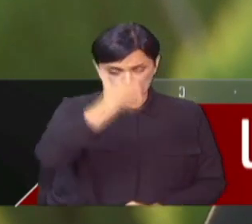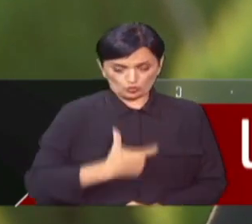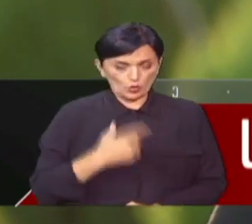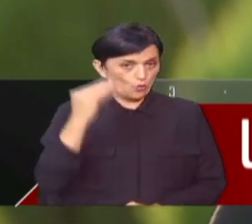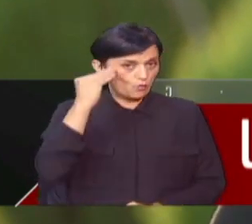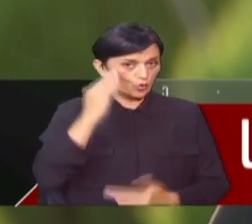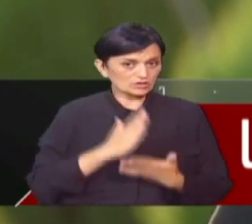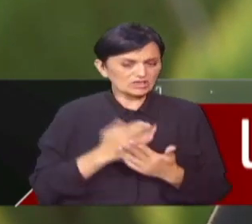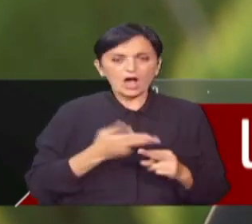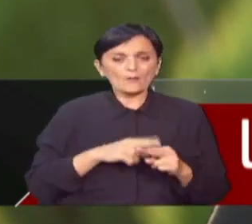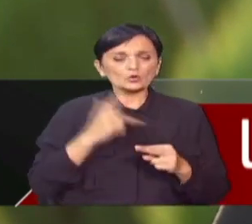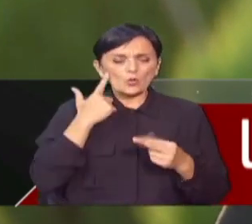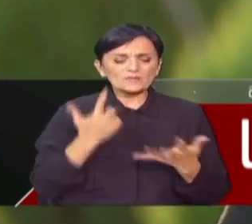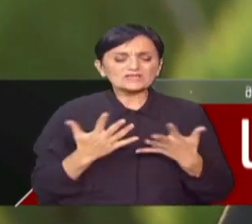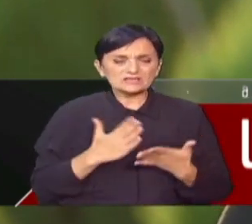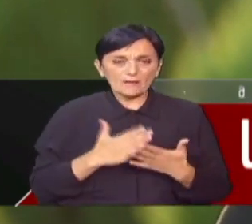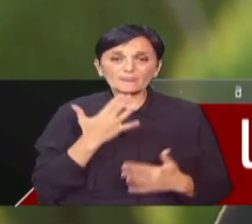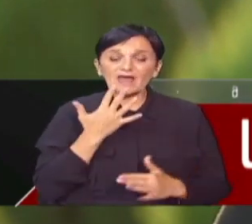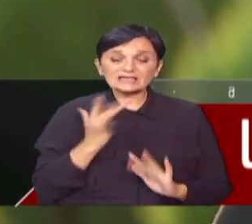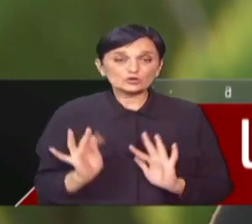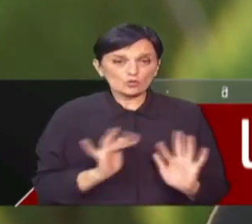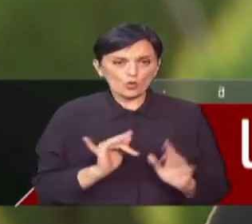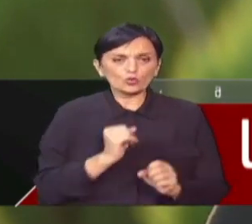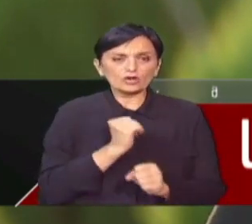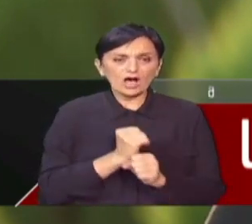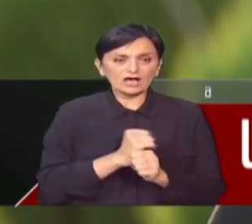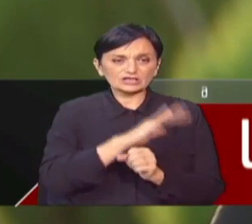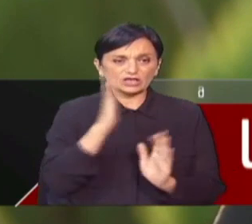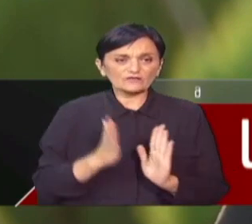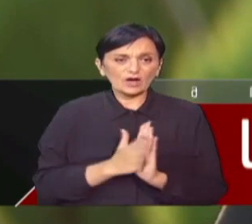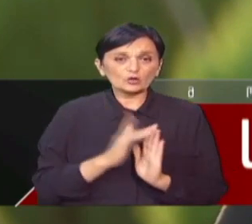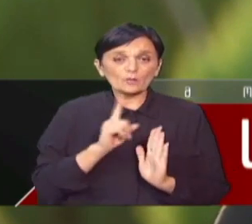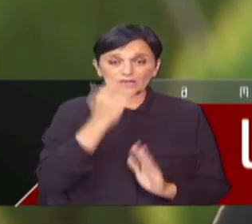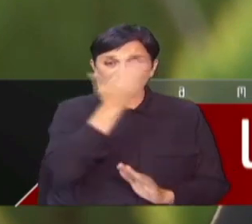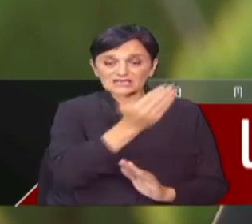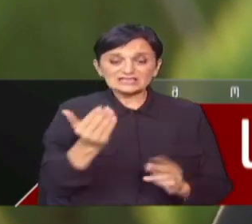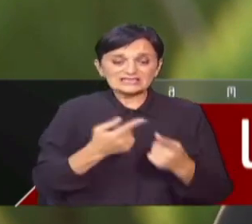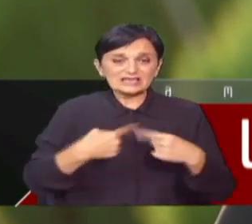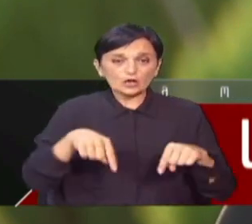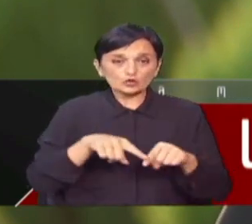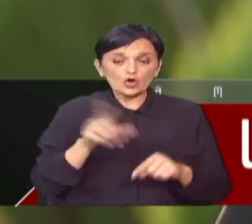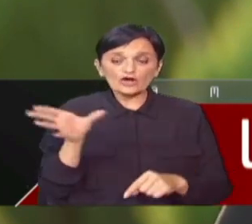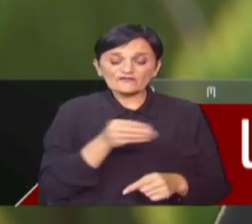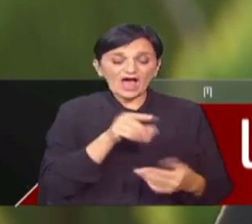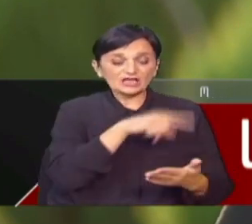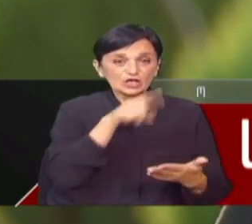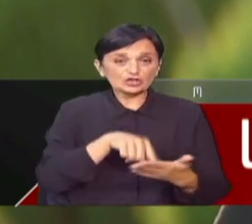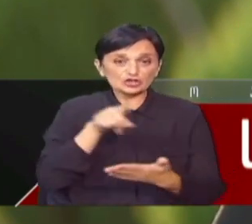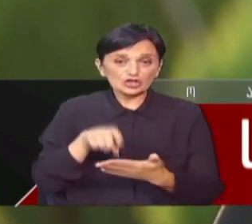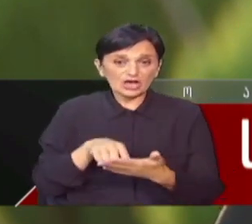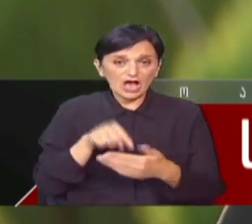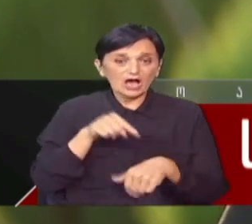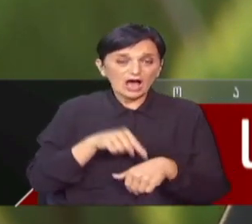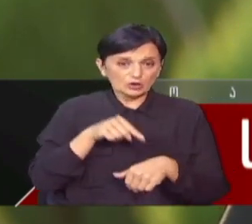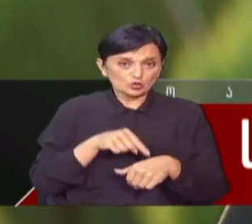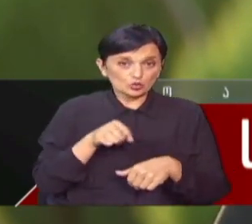მოსაზრება. ამიტომ ცხადია, ნაციონალური მოძრაობა გააკეთებს ყველაფერს, რომ საზოგადოებას ყველა შეკითხვაზე, რომელიც აწუხებს,